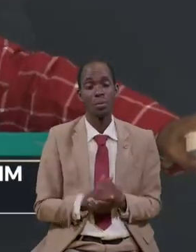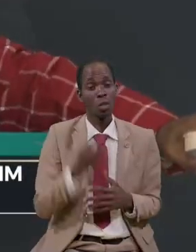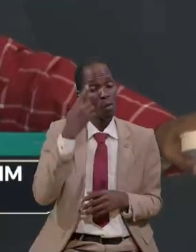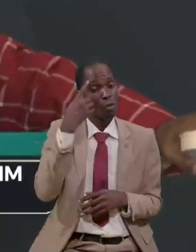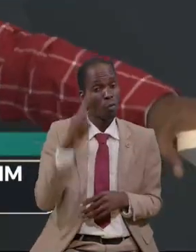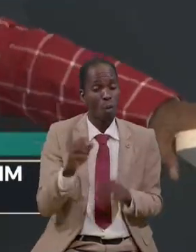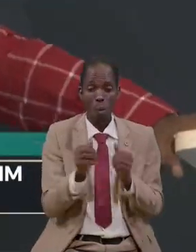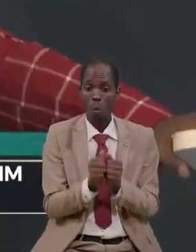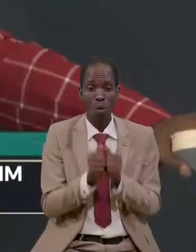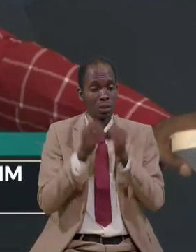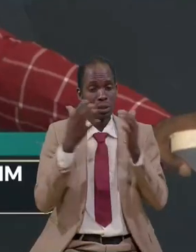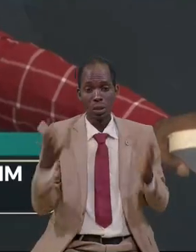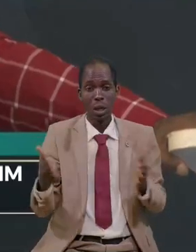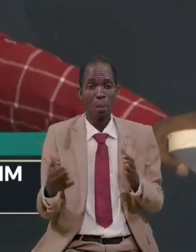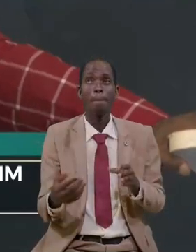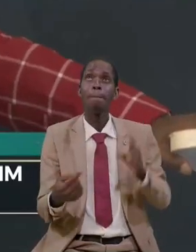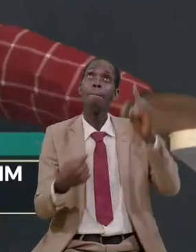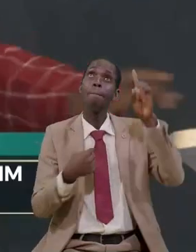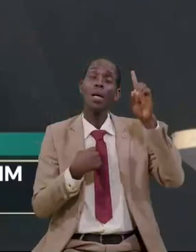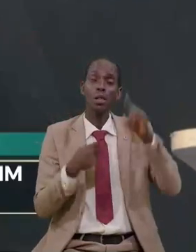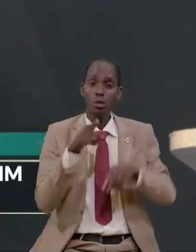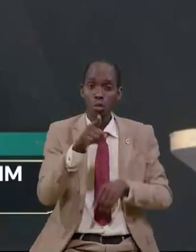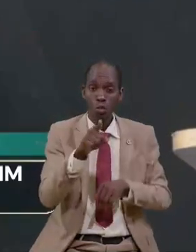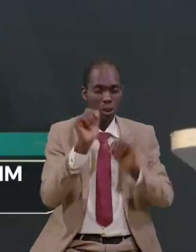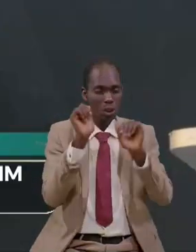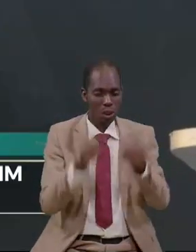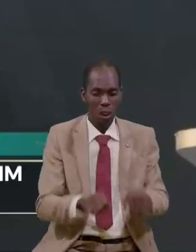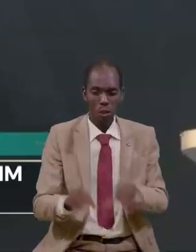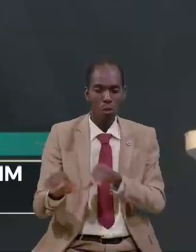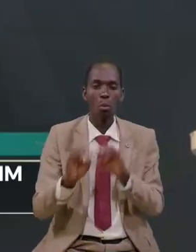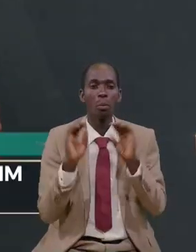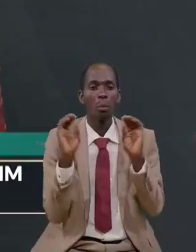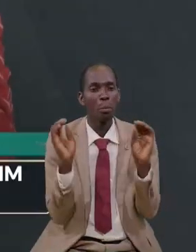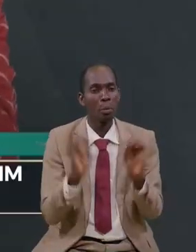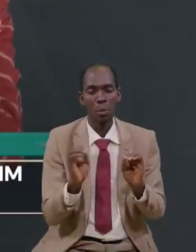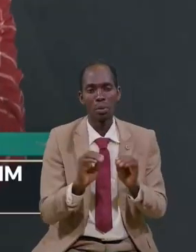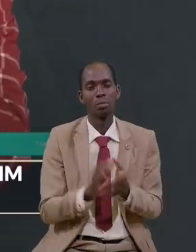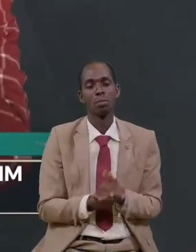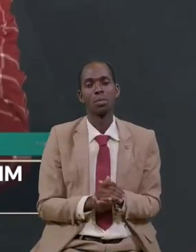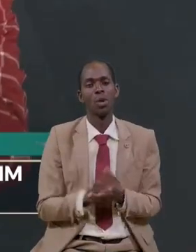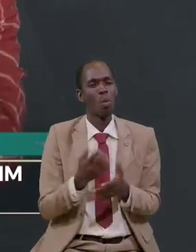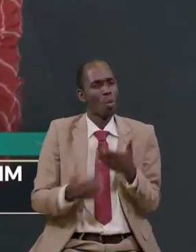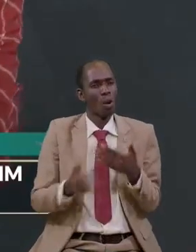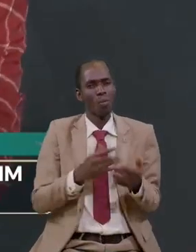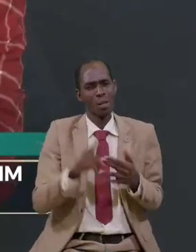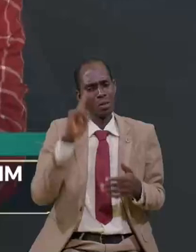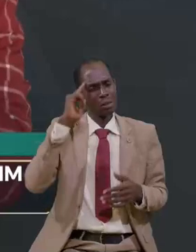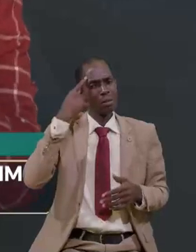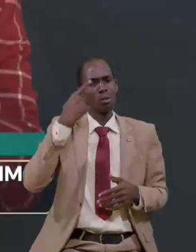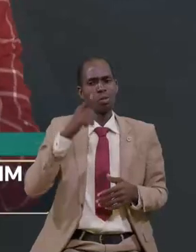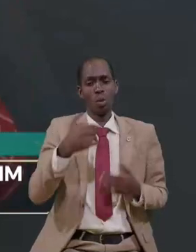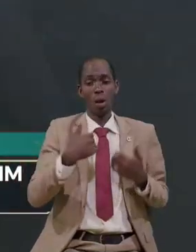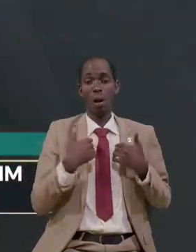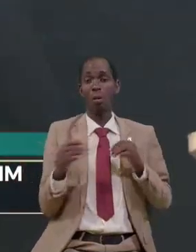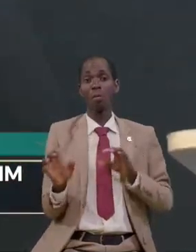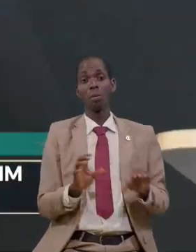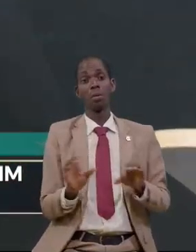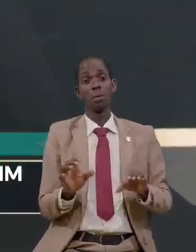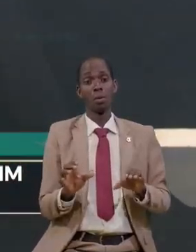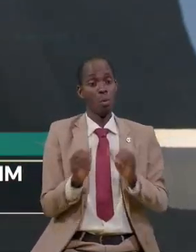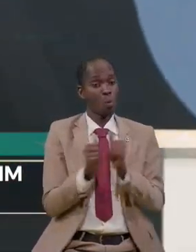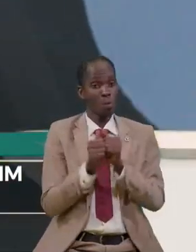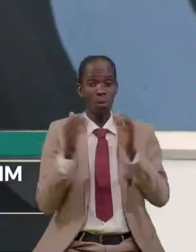Car sans moi, vous ne pouvez rien faire. Quelque chose que tu as fait, sans